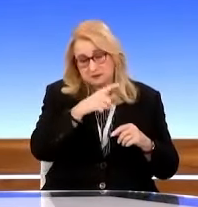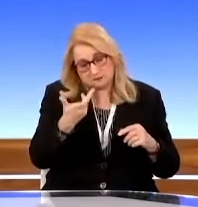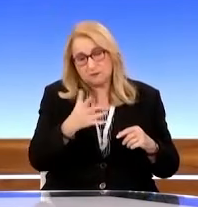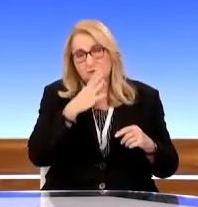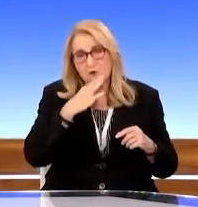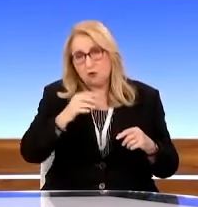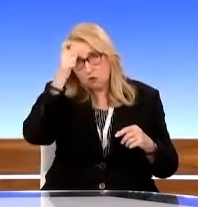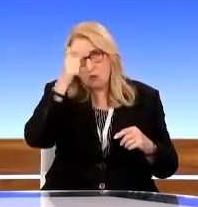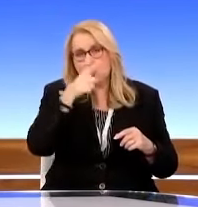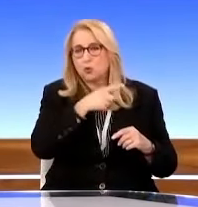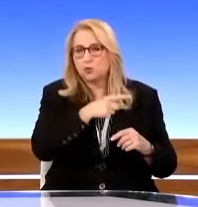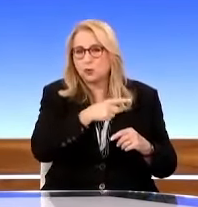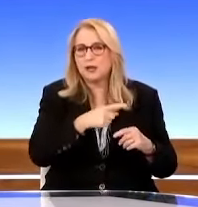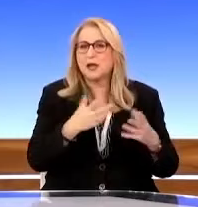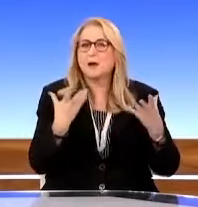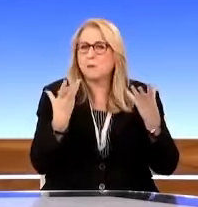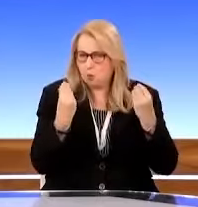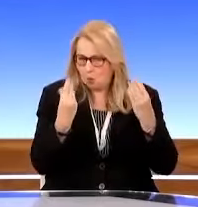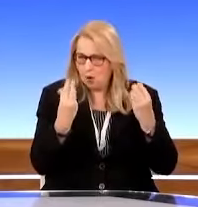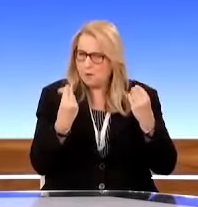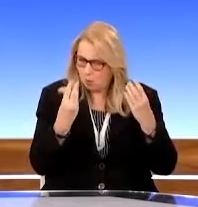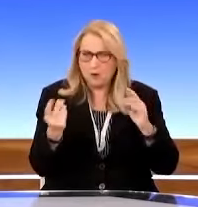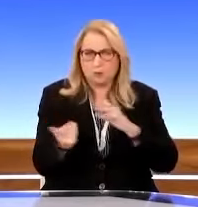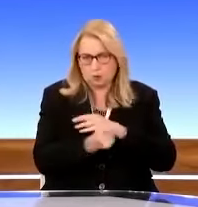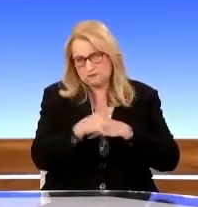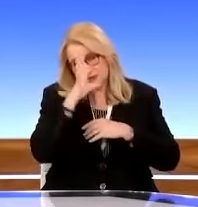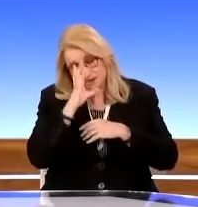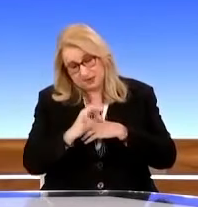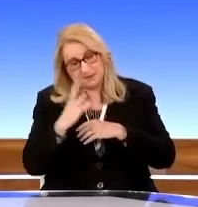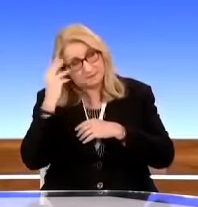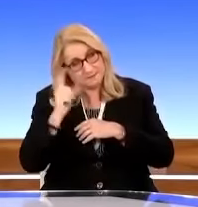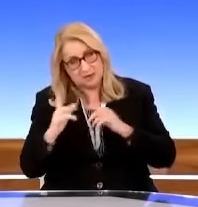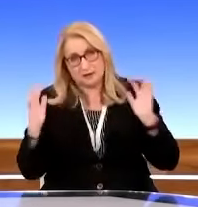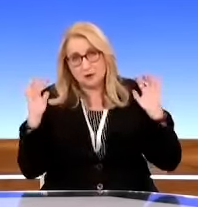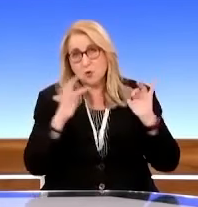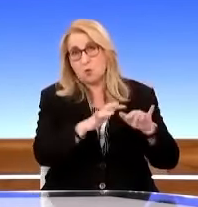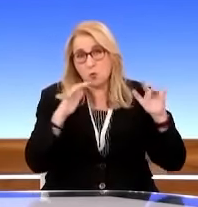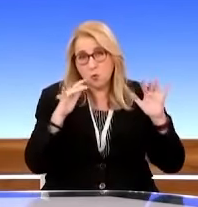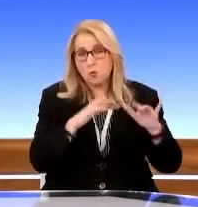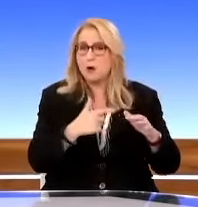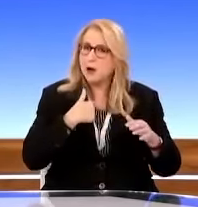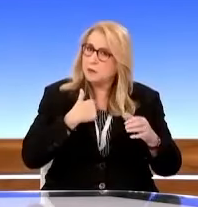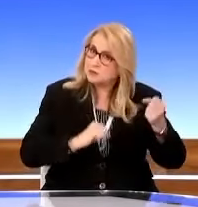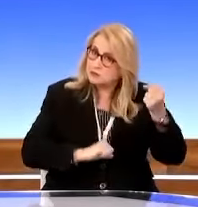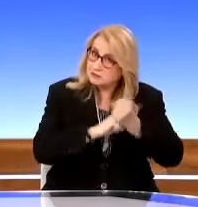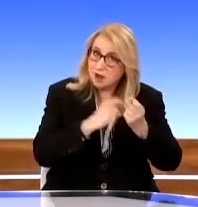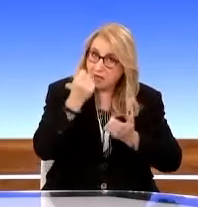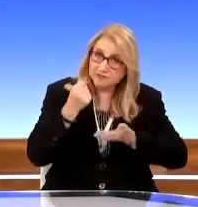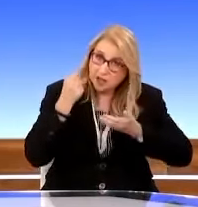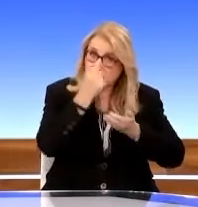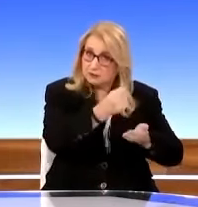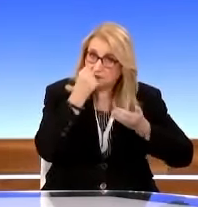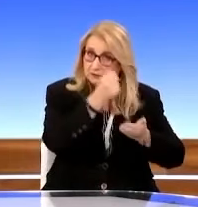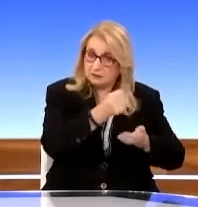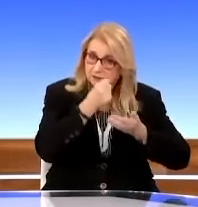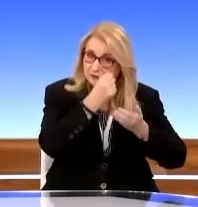έχει δεχτεί ένα πολύ μεγάλο αριθμό προσφύγων. Τη στηρίζουμε φυσικά για αυτό το λόγο,